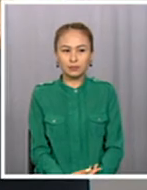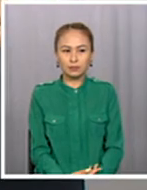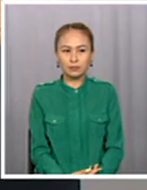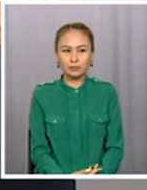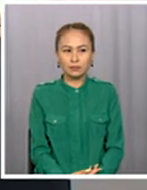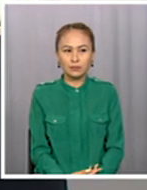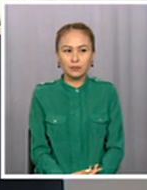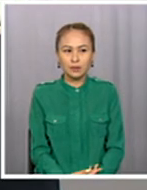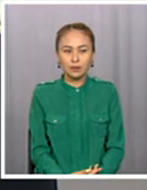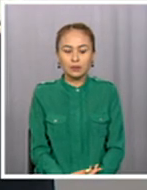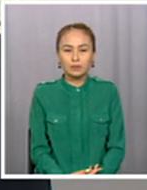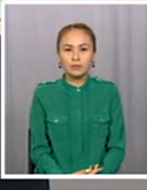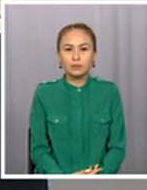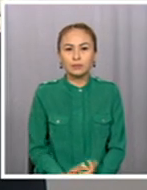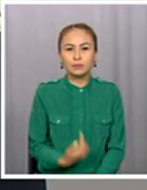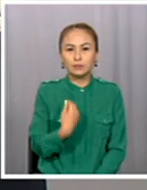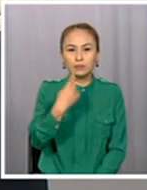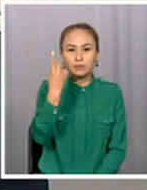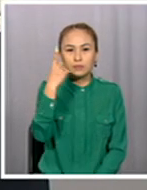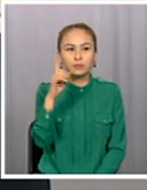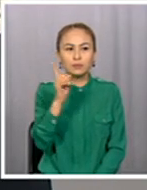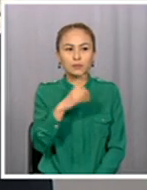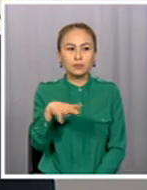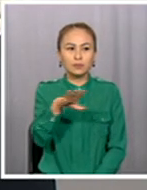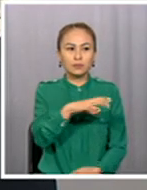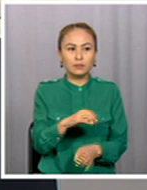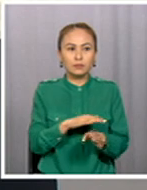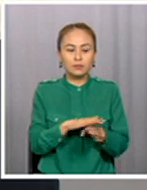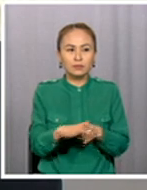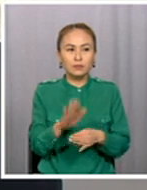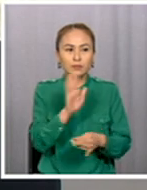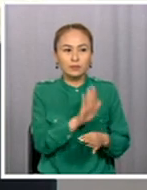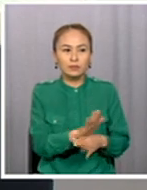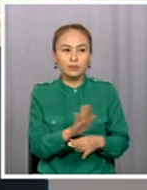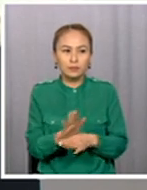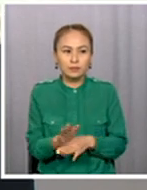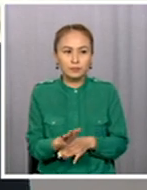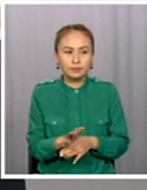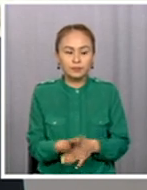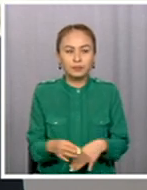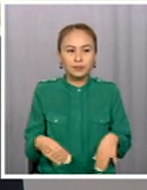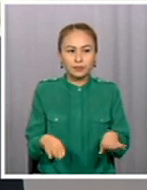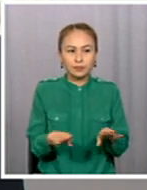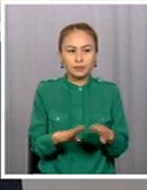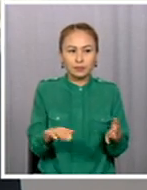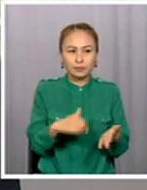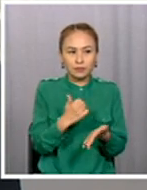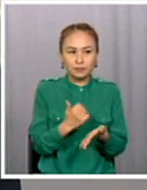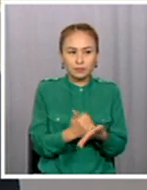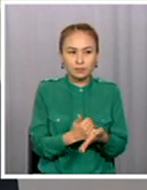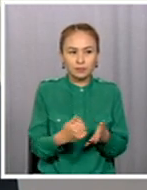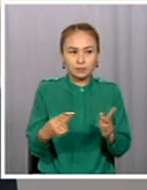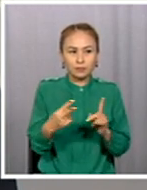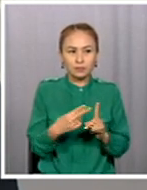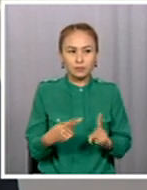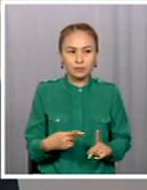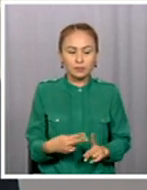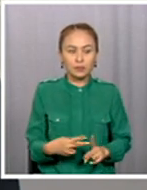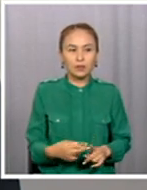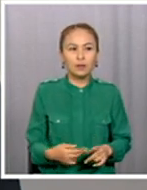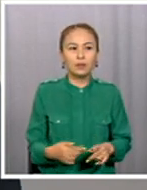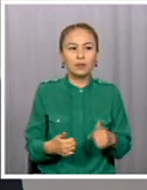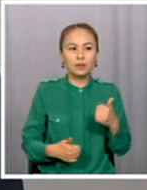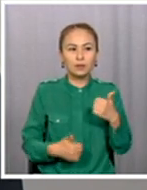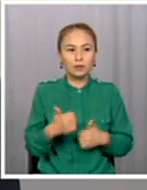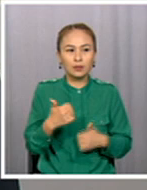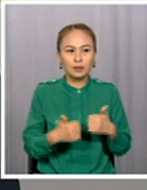Я думаю, ребята, что вы все справились с заданием. Давайте проверим. Итак, главные члены предложения.